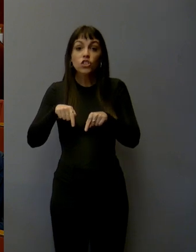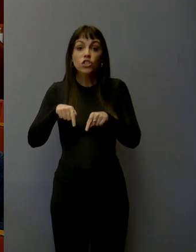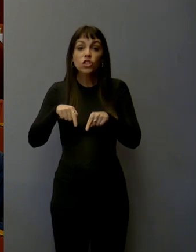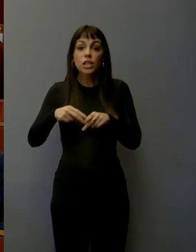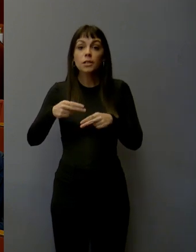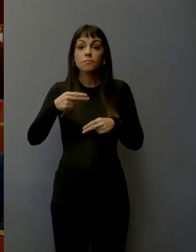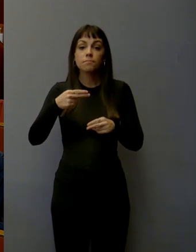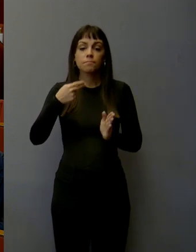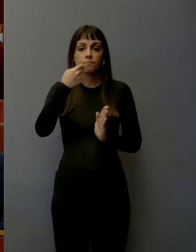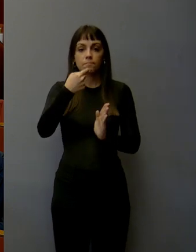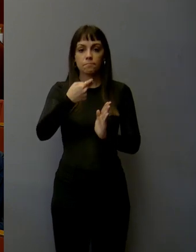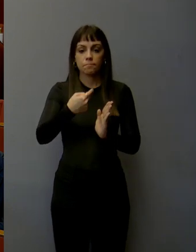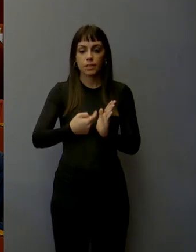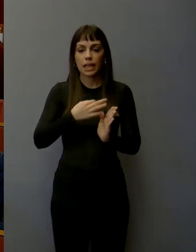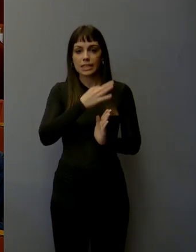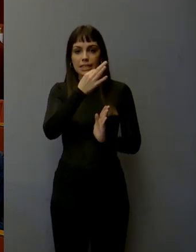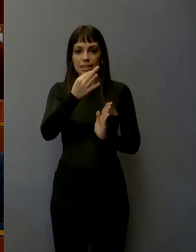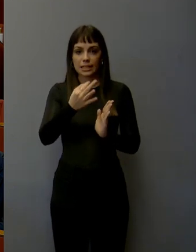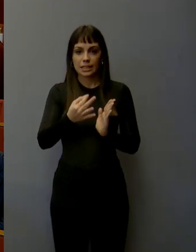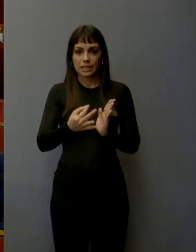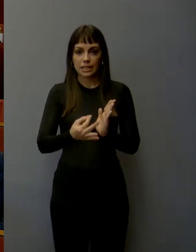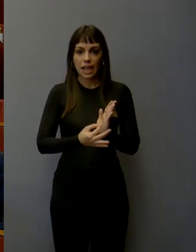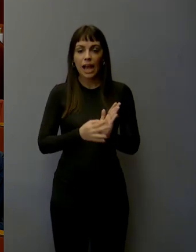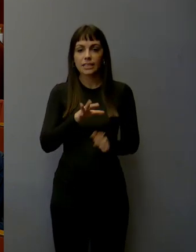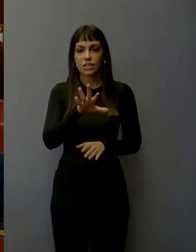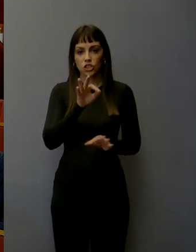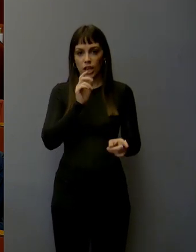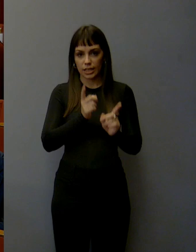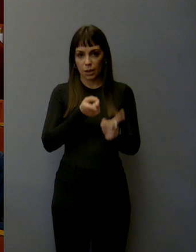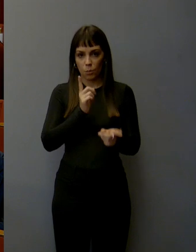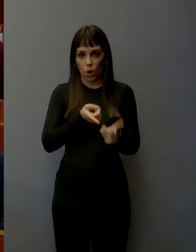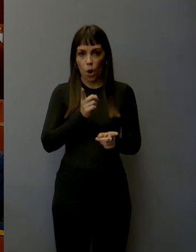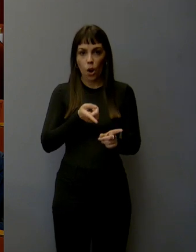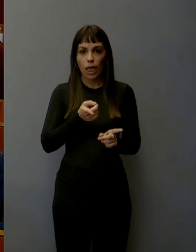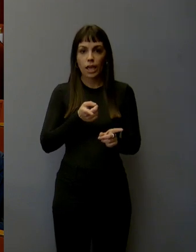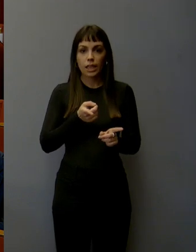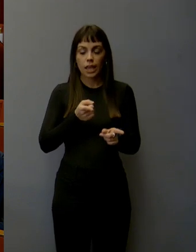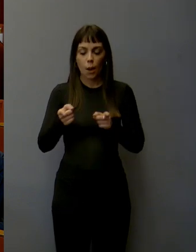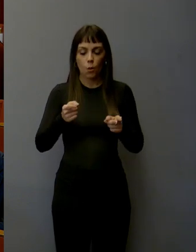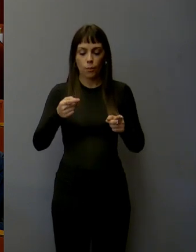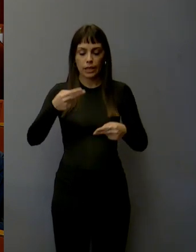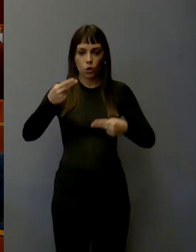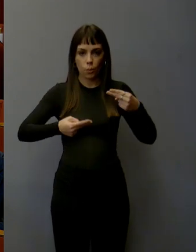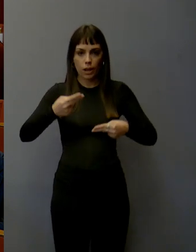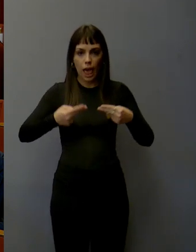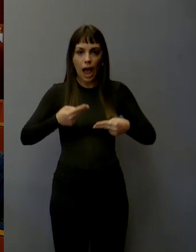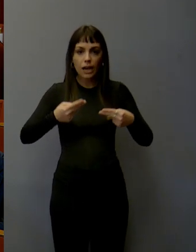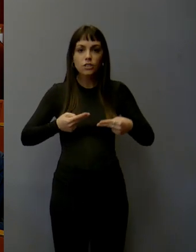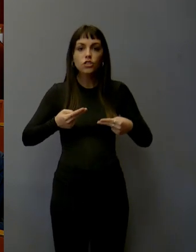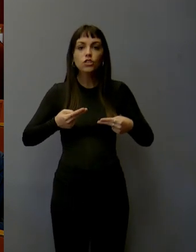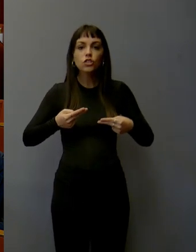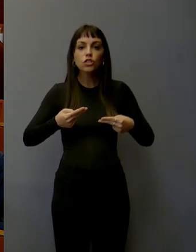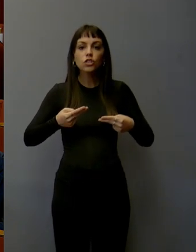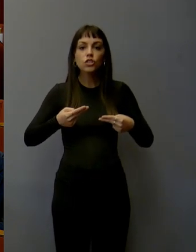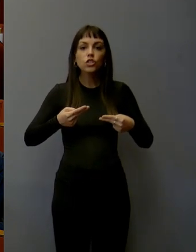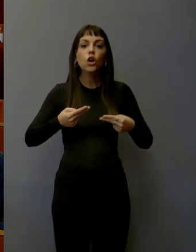scelte politiche che vengono fatte dal punto di vista complessivo in una città al momento del bilancio ho citato quanto si spendeva per l'istruzione